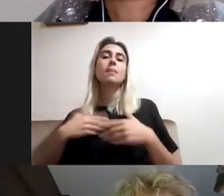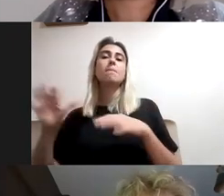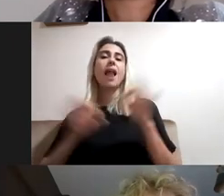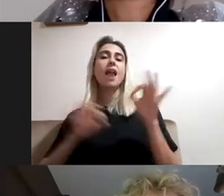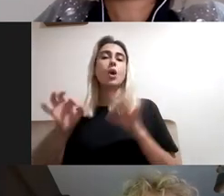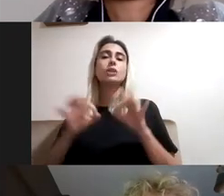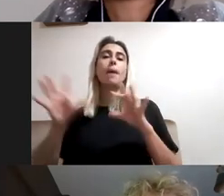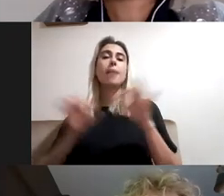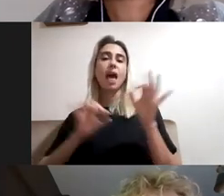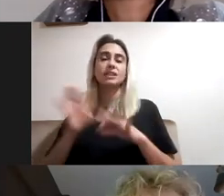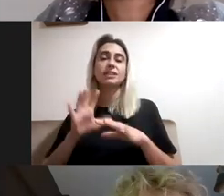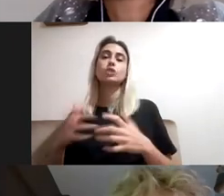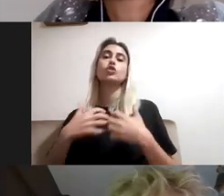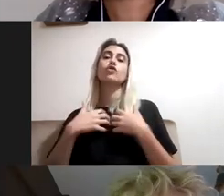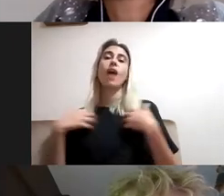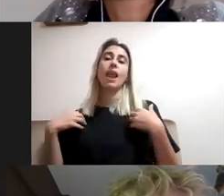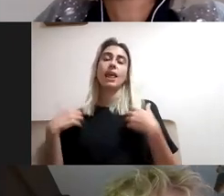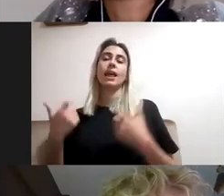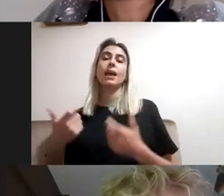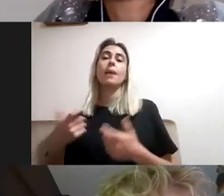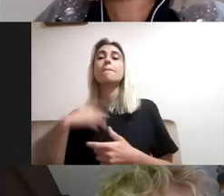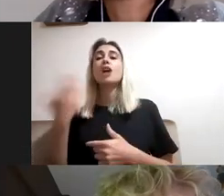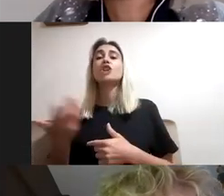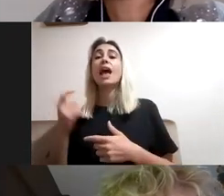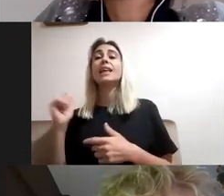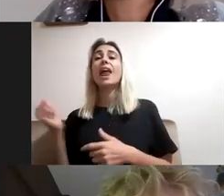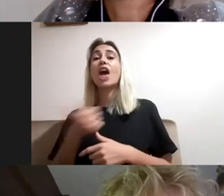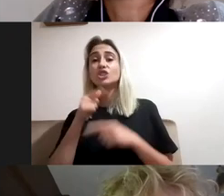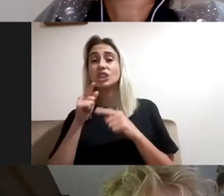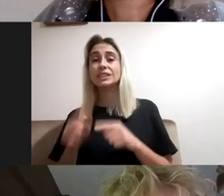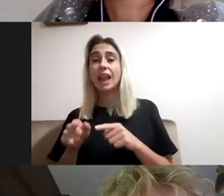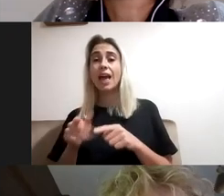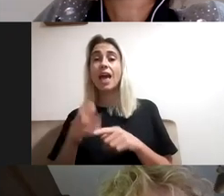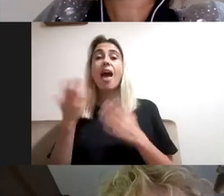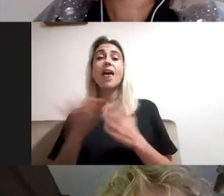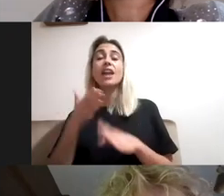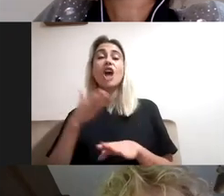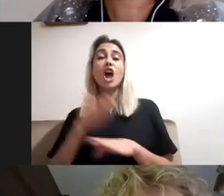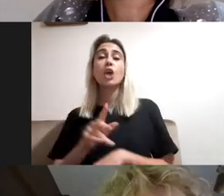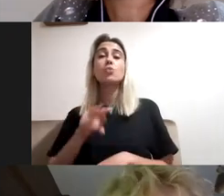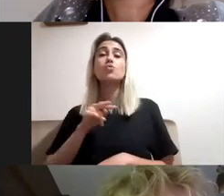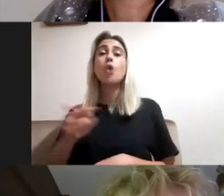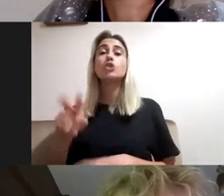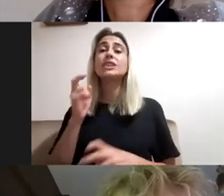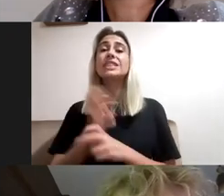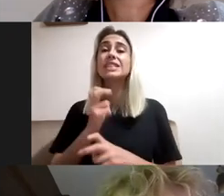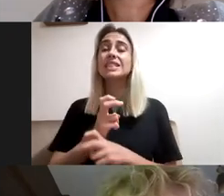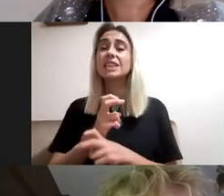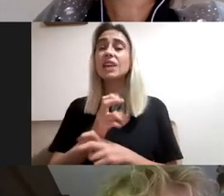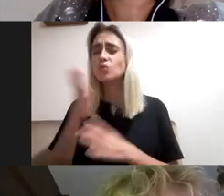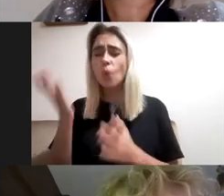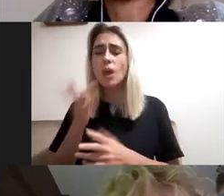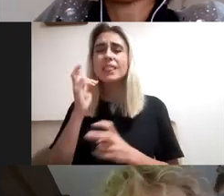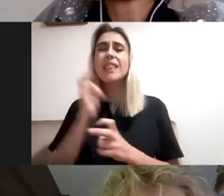planlansın, güvenlik, başka bir şey gerekçesiyle eğer ki gerçekten yolculuk riskini ciddi manada tehlikeye